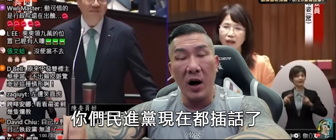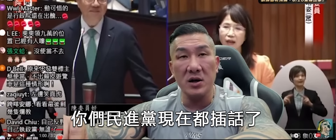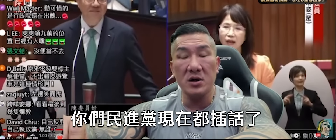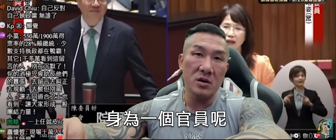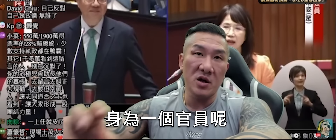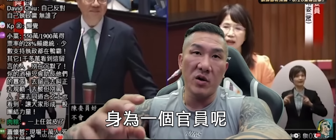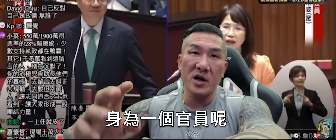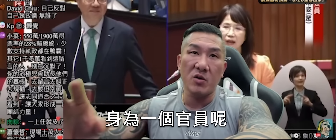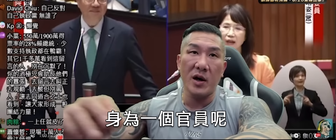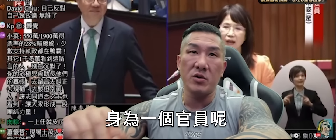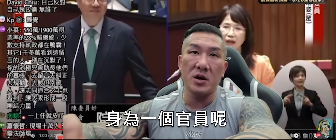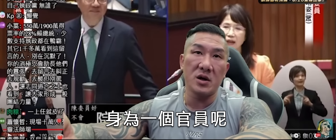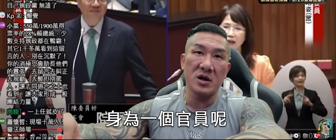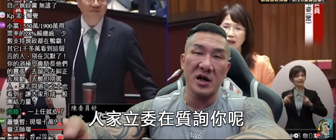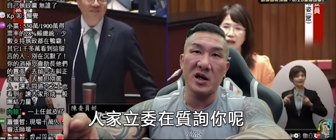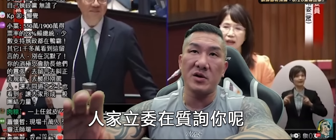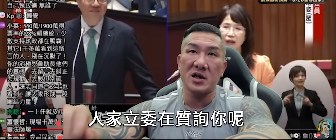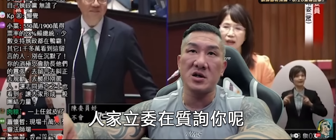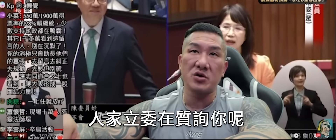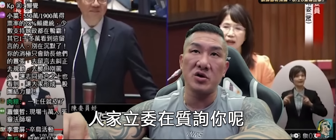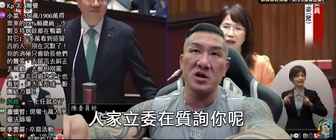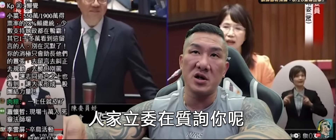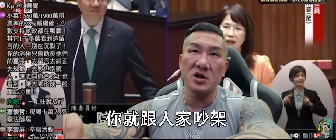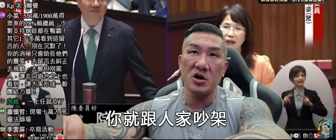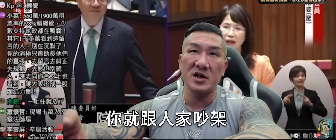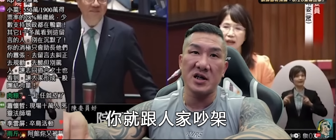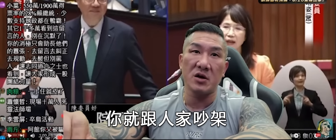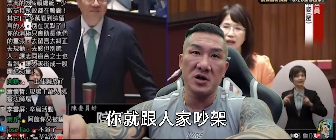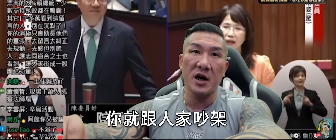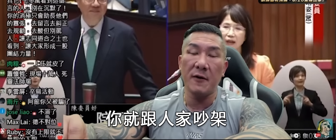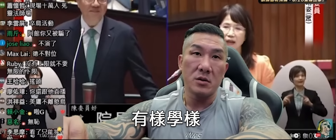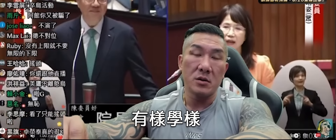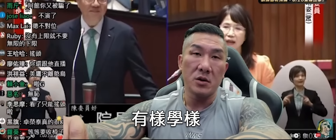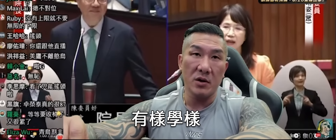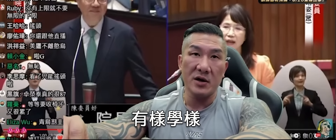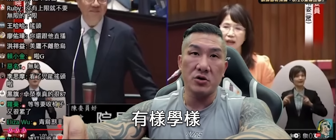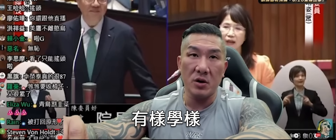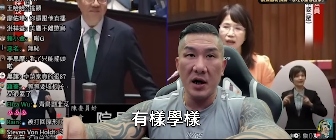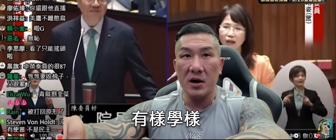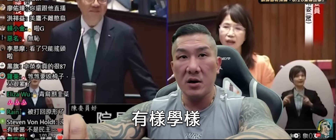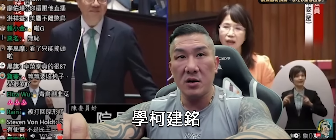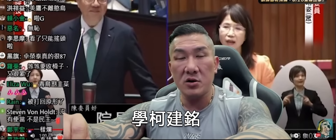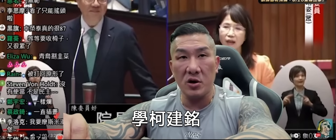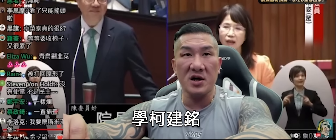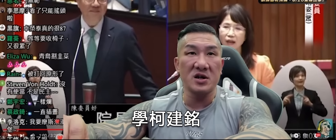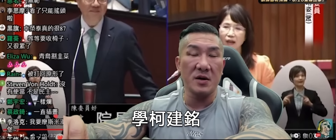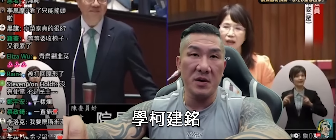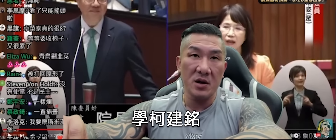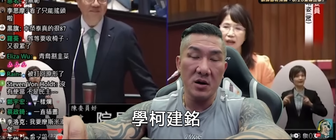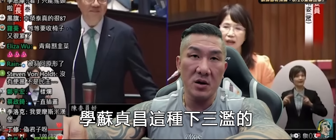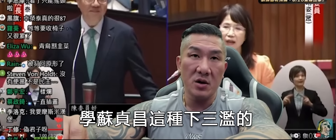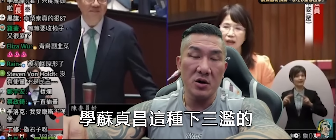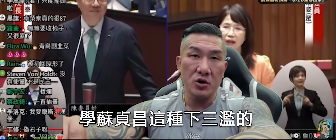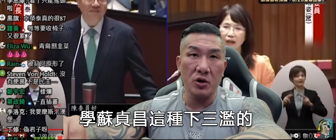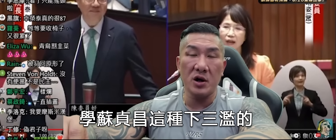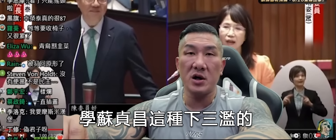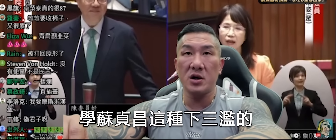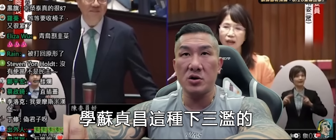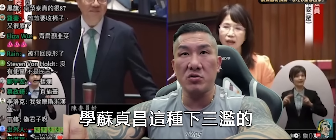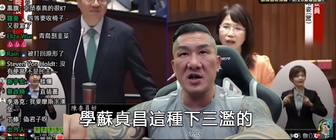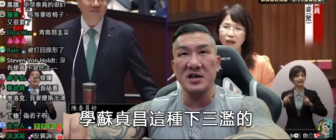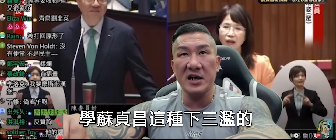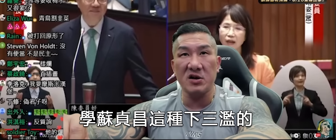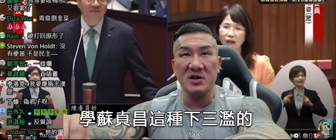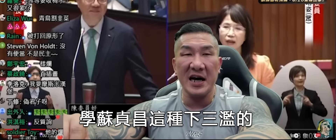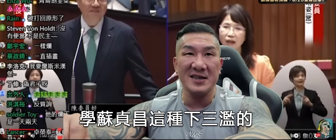插话了，身为一个官员呢，人家立委在质询你呢，你就跟人家吵架，有样学样，学柯建铭。学